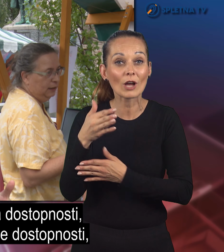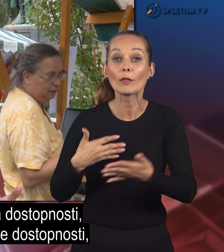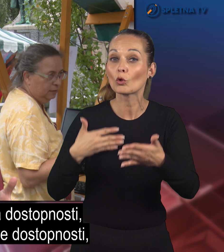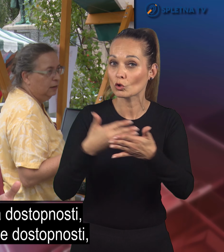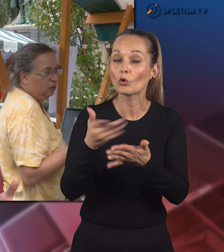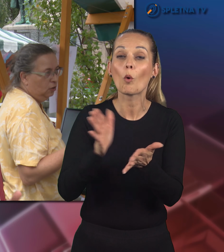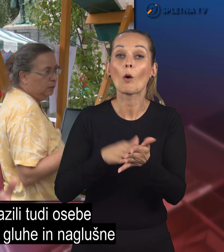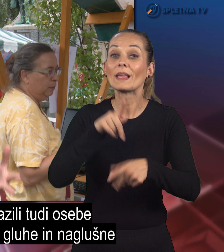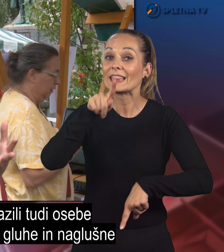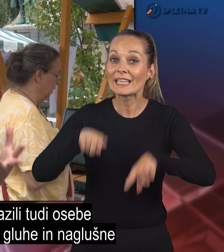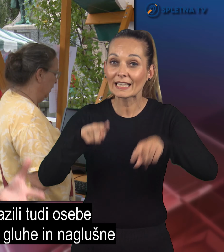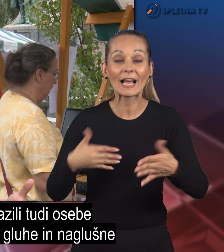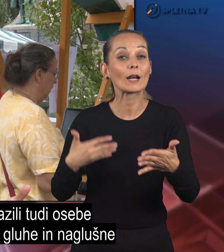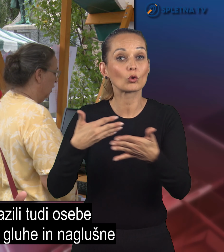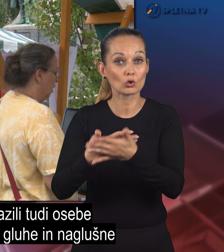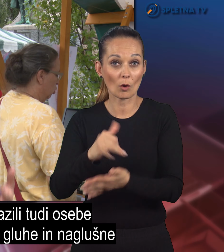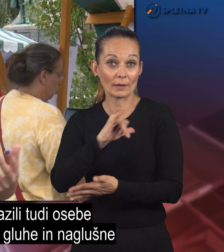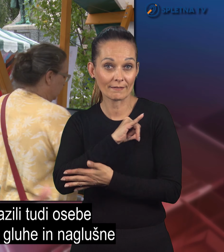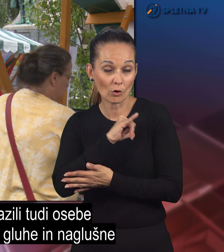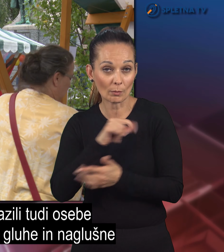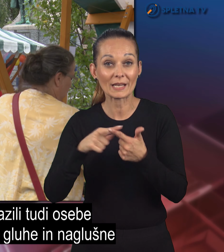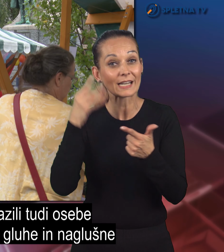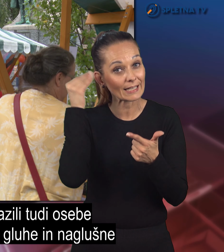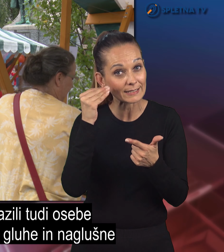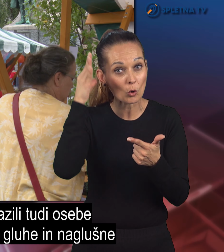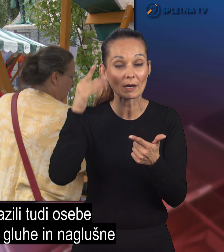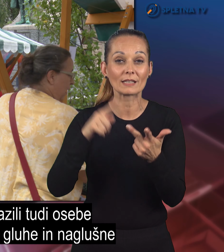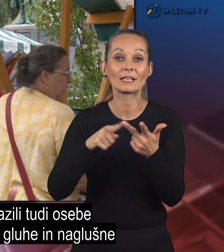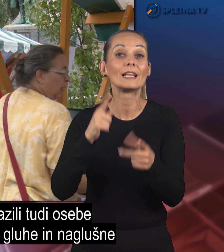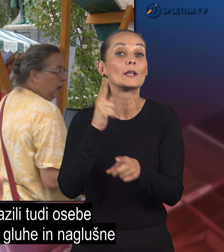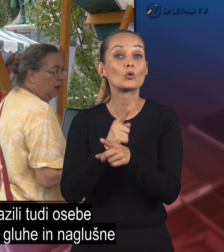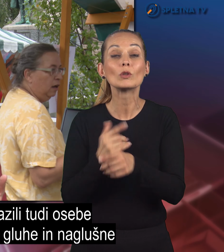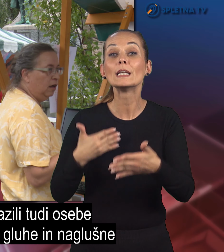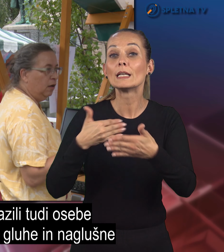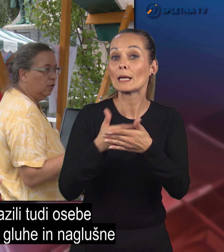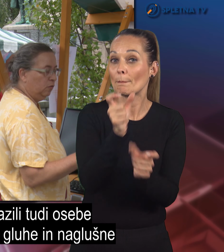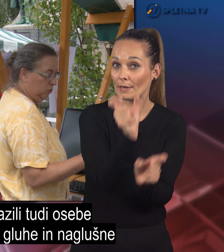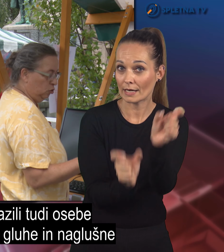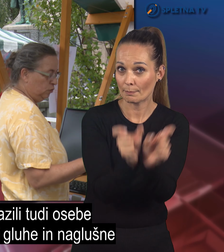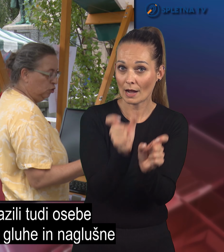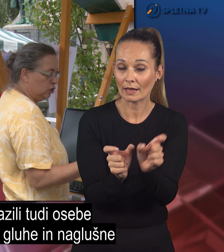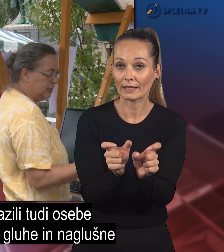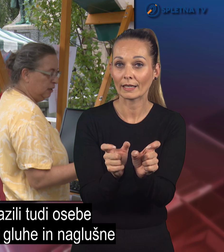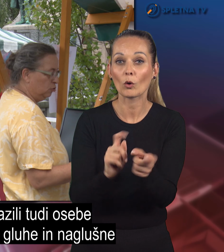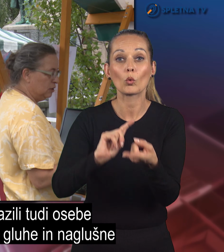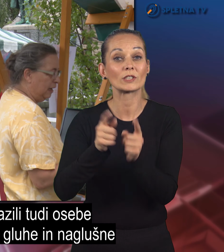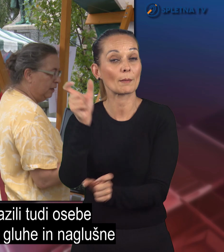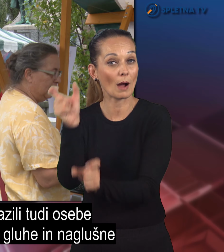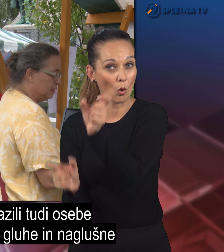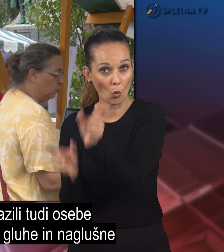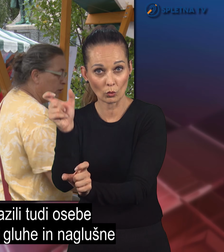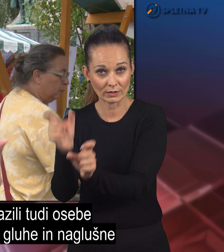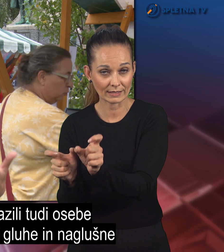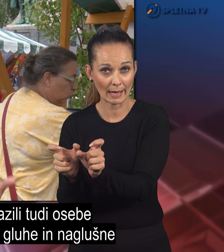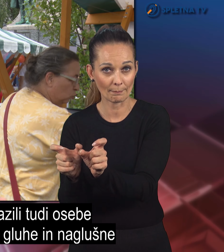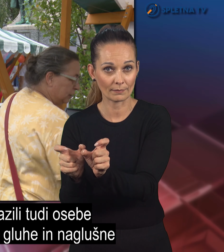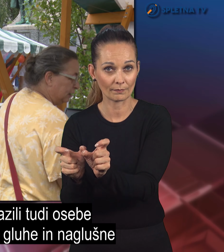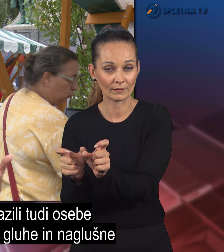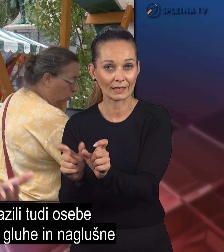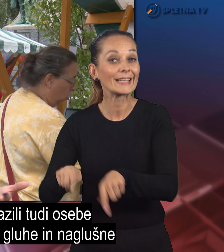digitalne dostopnosti, informirali, izobrazili tudi pripadnike oseb in organizacij, ki